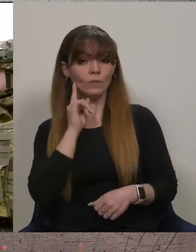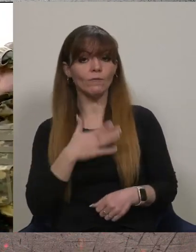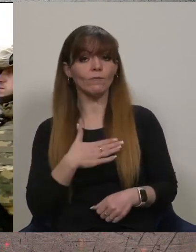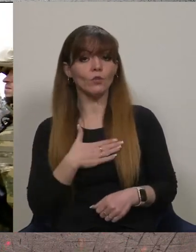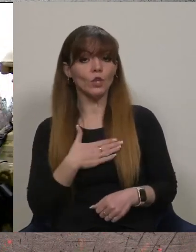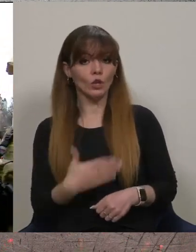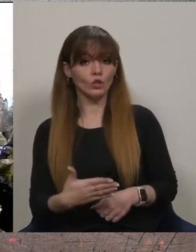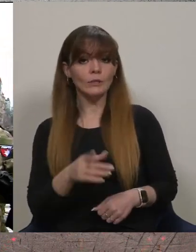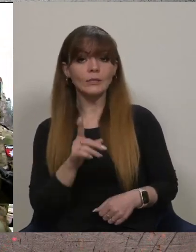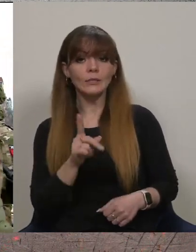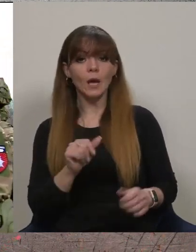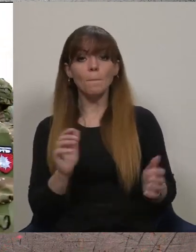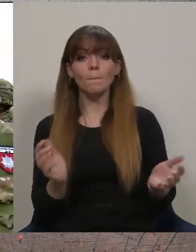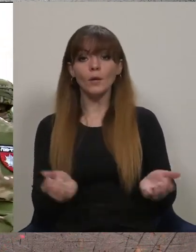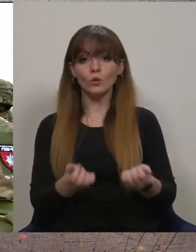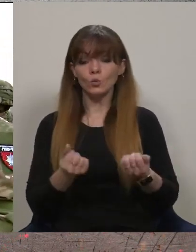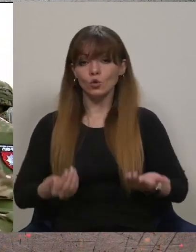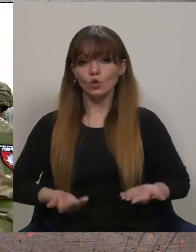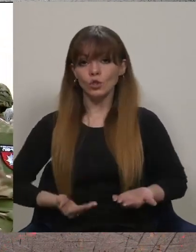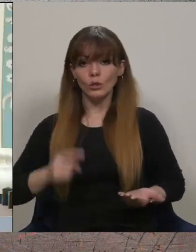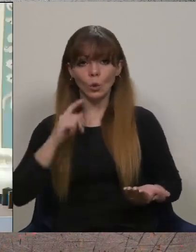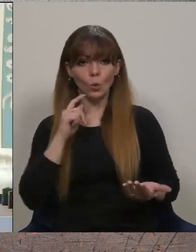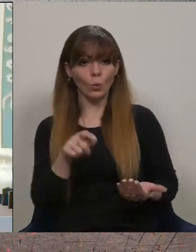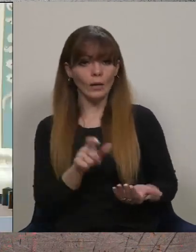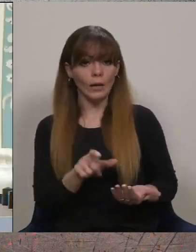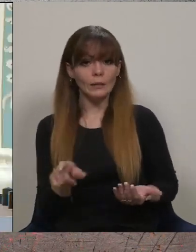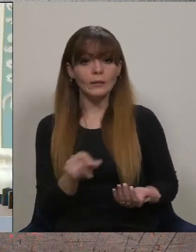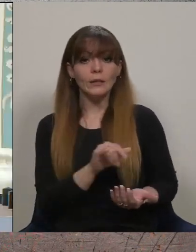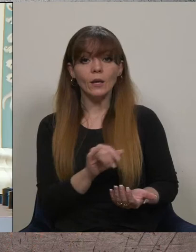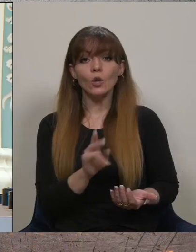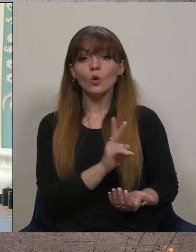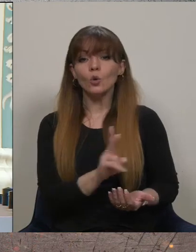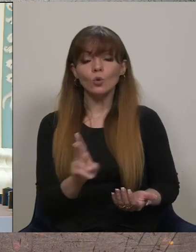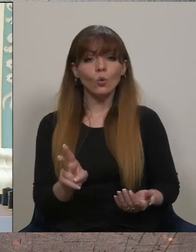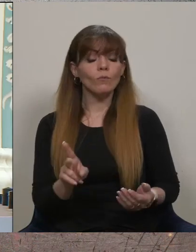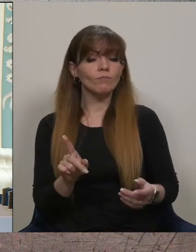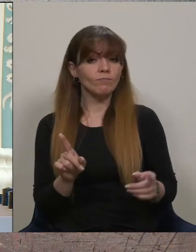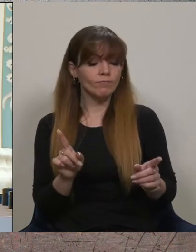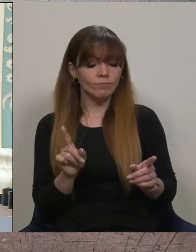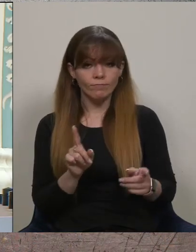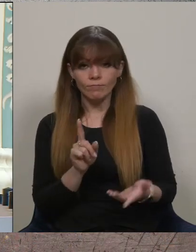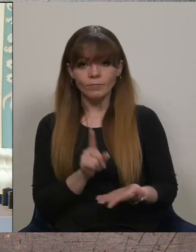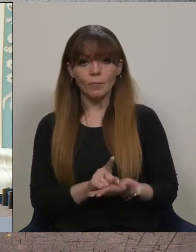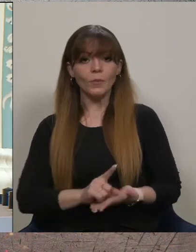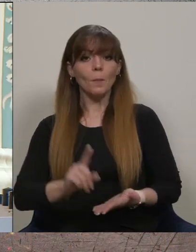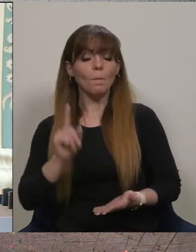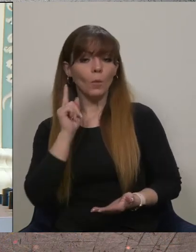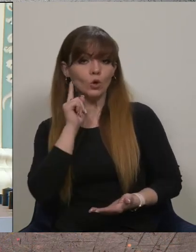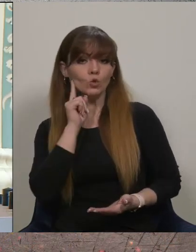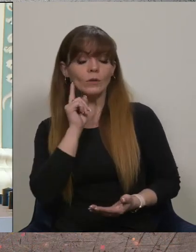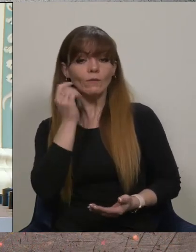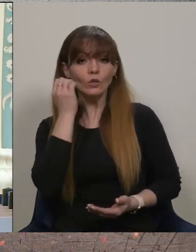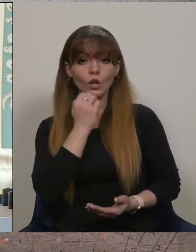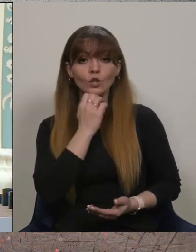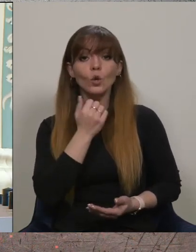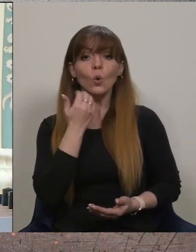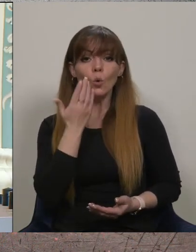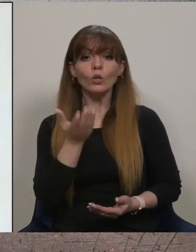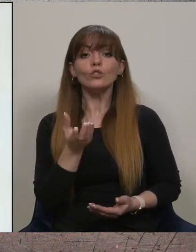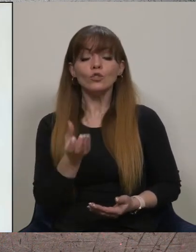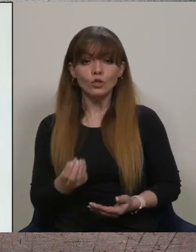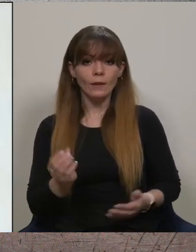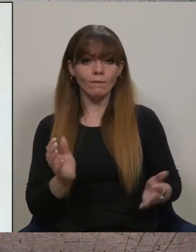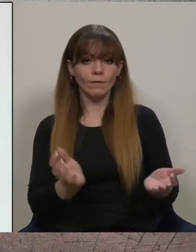вдячність за порятунок життів українців, і хто неодмінно почує вдячність, коли ще врятуєш